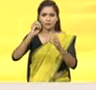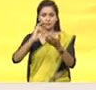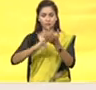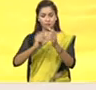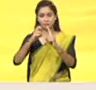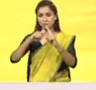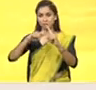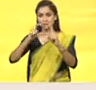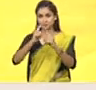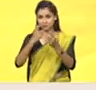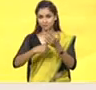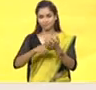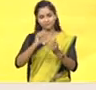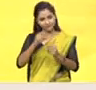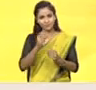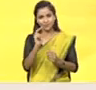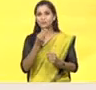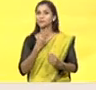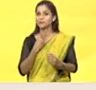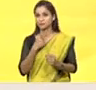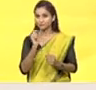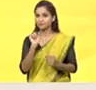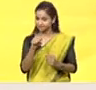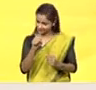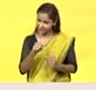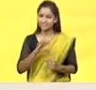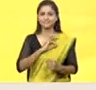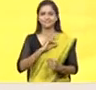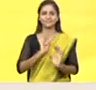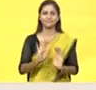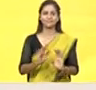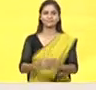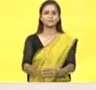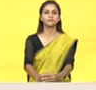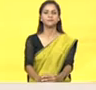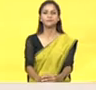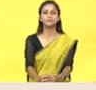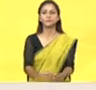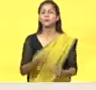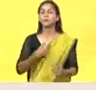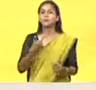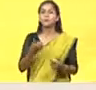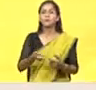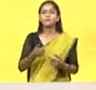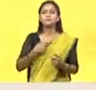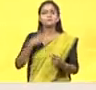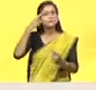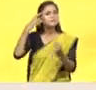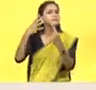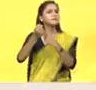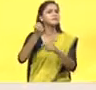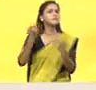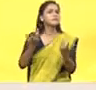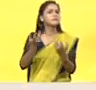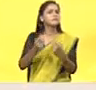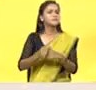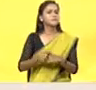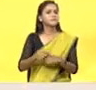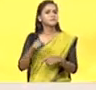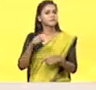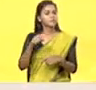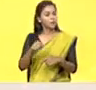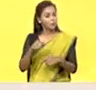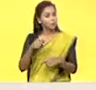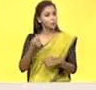हैं आप? जी सर, बाल मिठाई हमारी फेवरेट है। वो हमारा जो लक्ष्य सेन है ना,